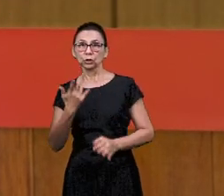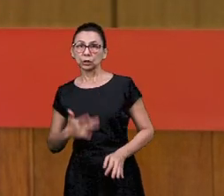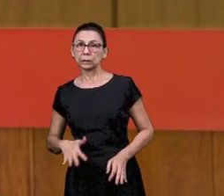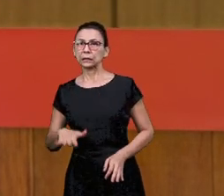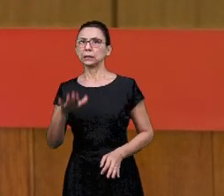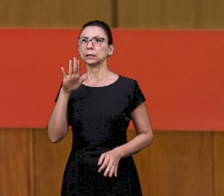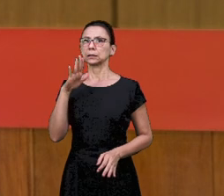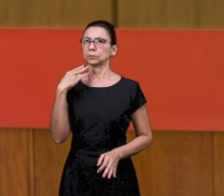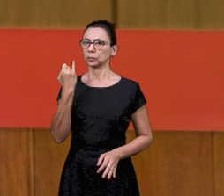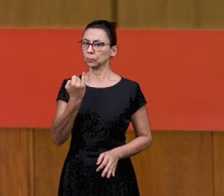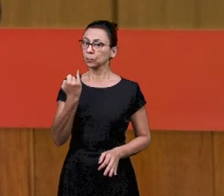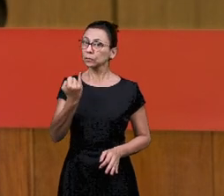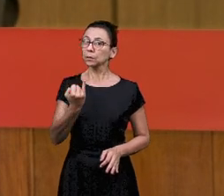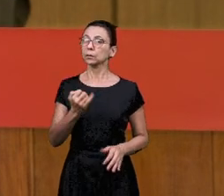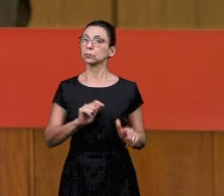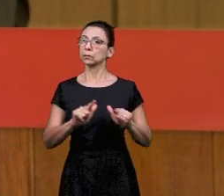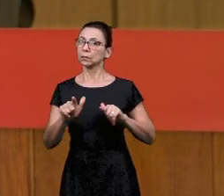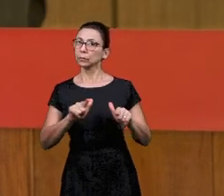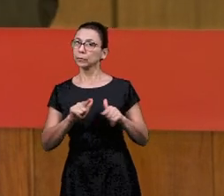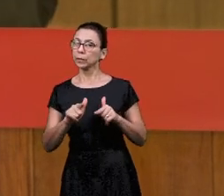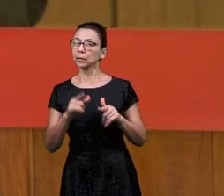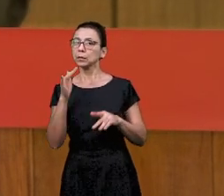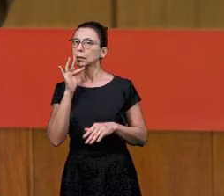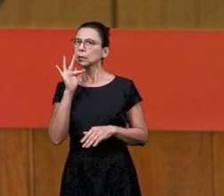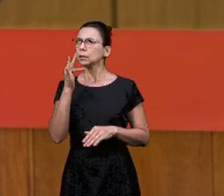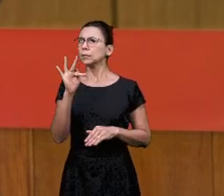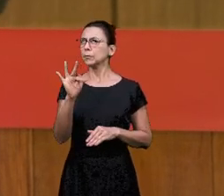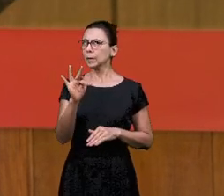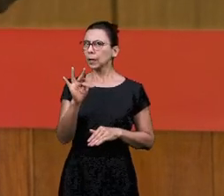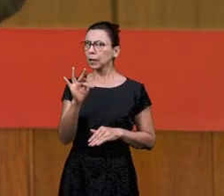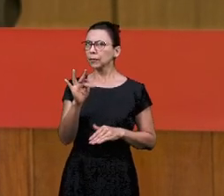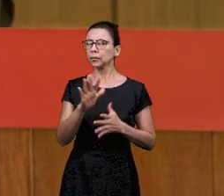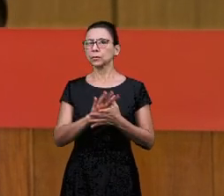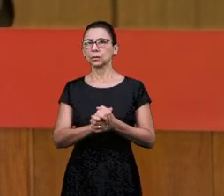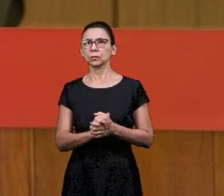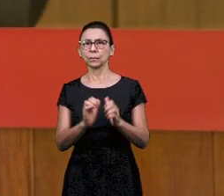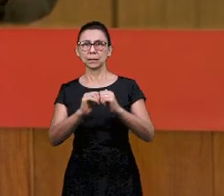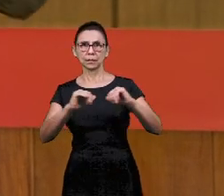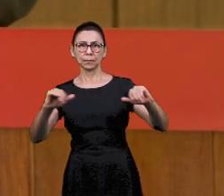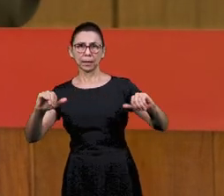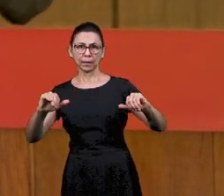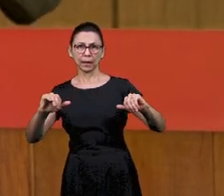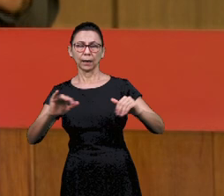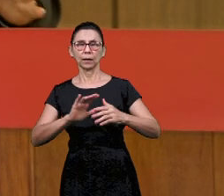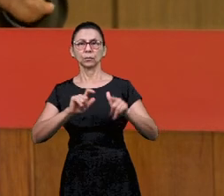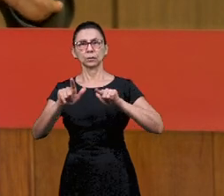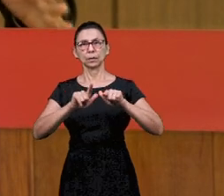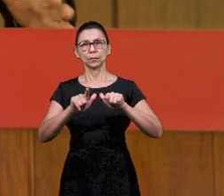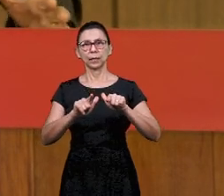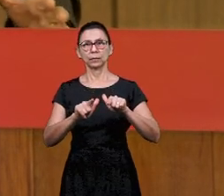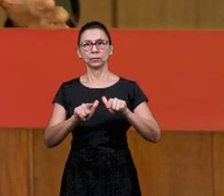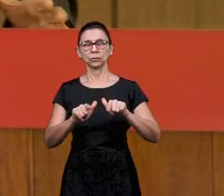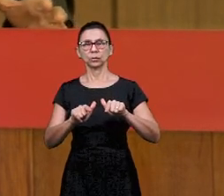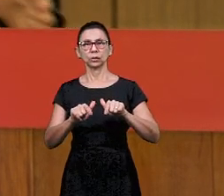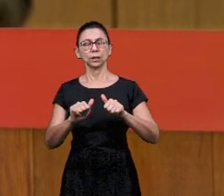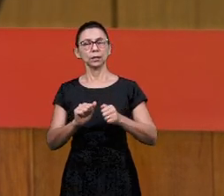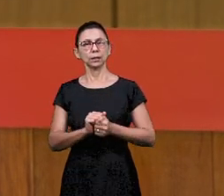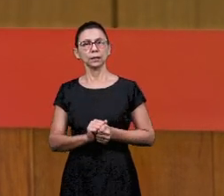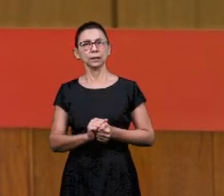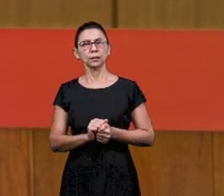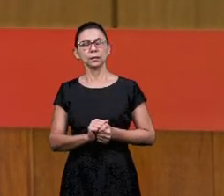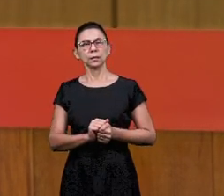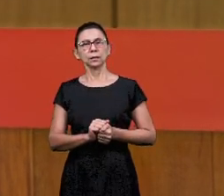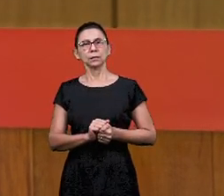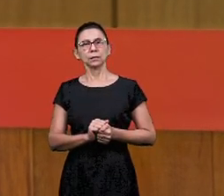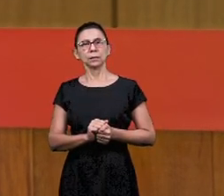les enfants. Et bientôt, nous allons dissocier le travail des enfants des adultes.